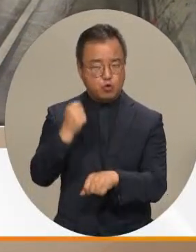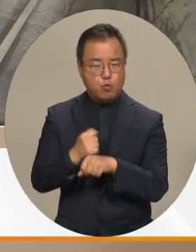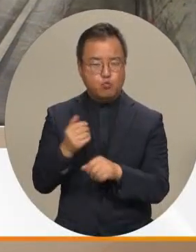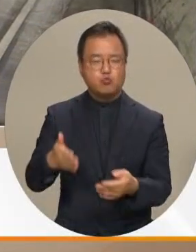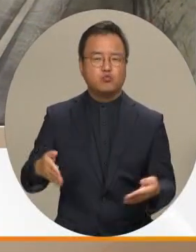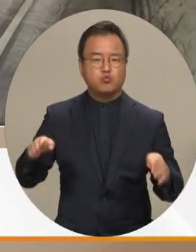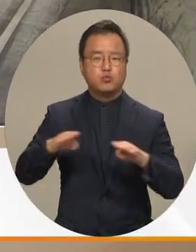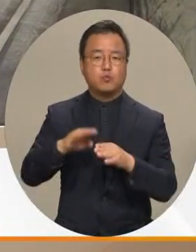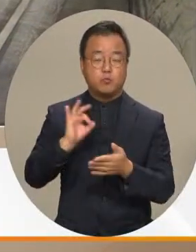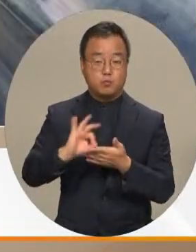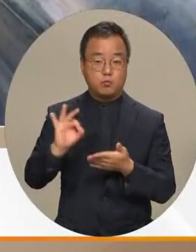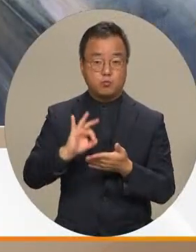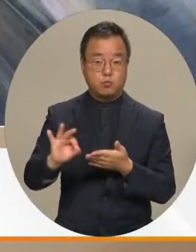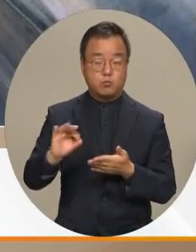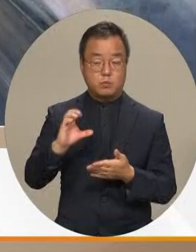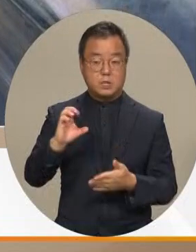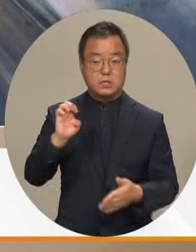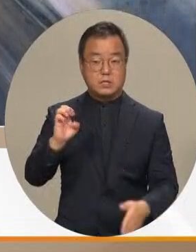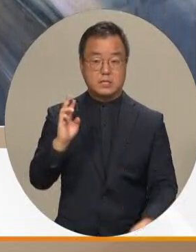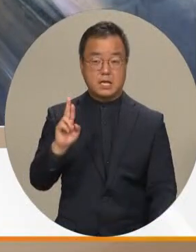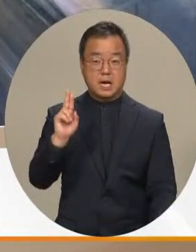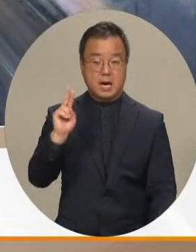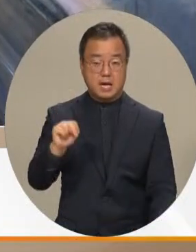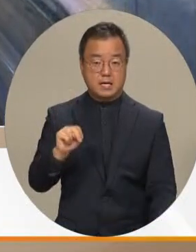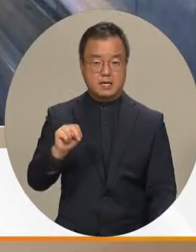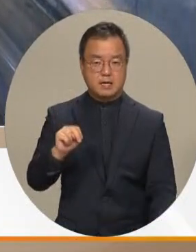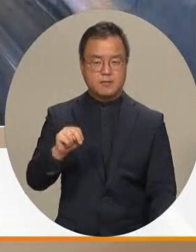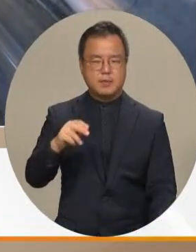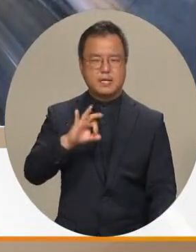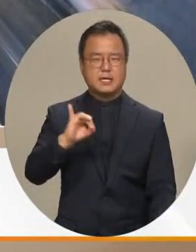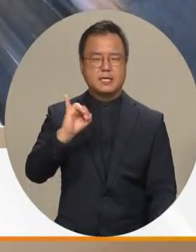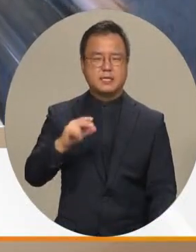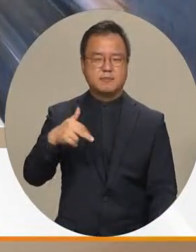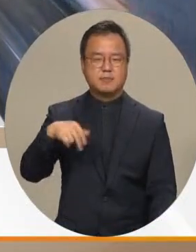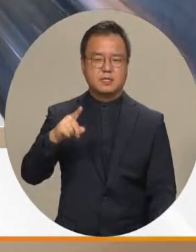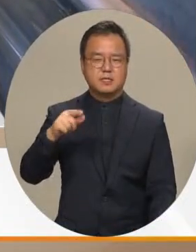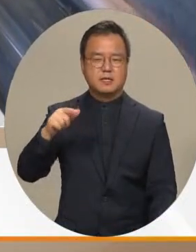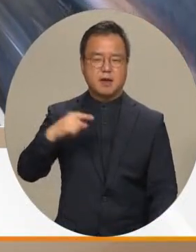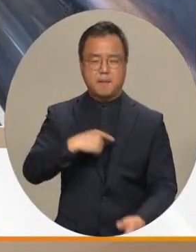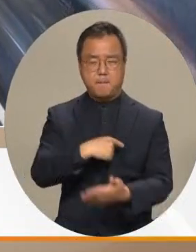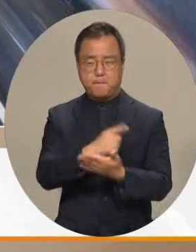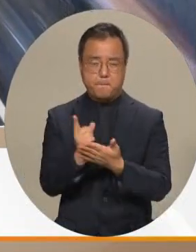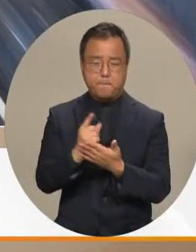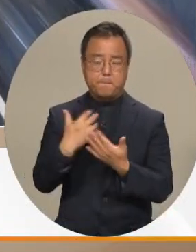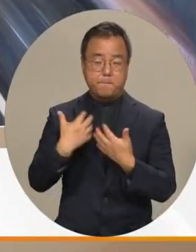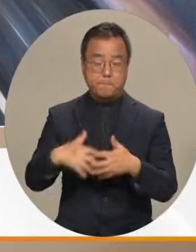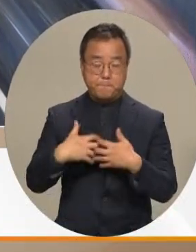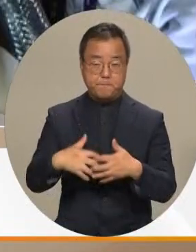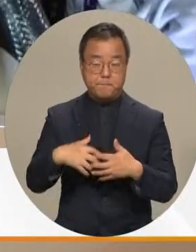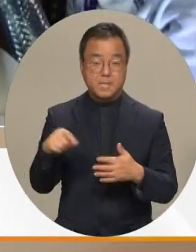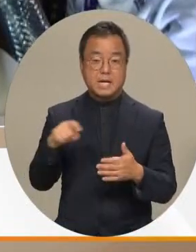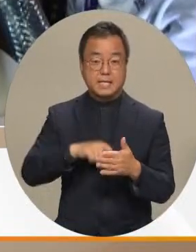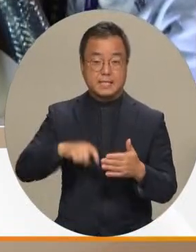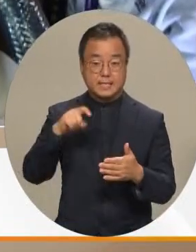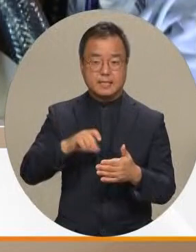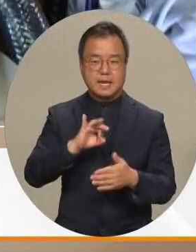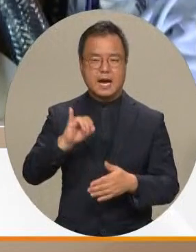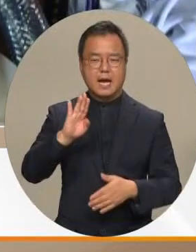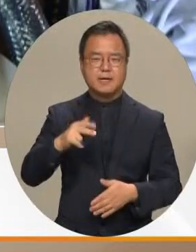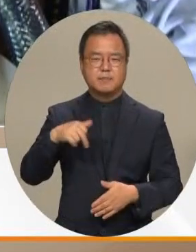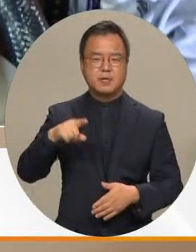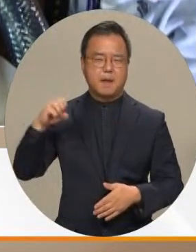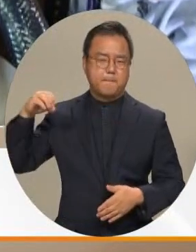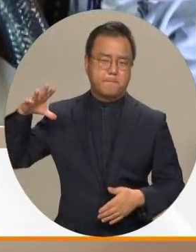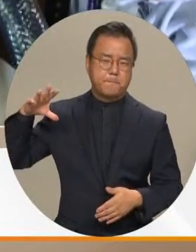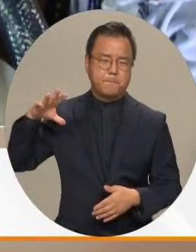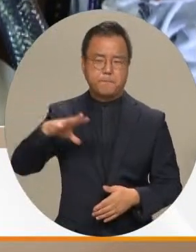예를 들면 세르네 초대형 입자가속이 lhc 라즈하드론 컬러이더라고 하죠 그래서 여기에서도 입자를 거의 빛을 속도